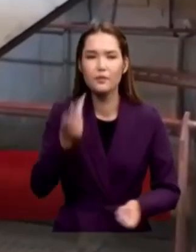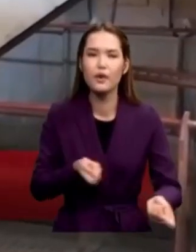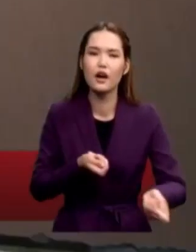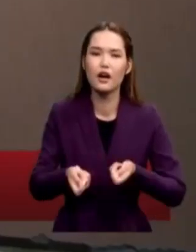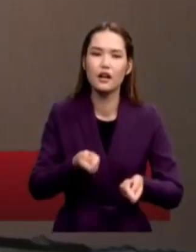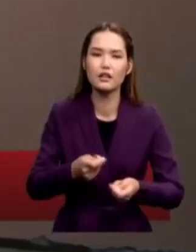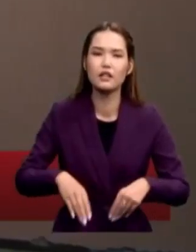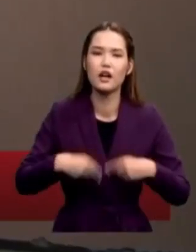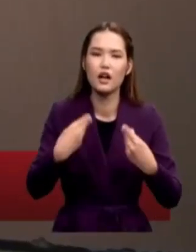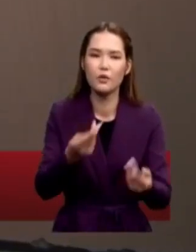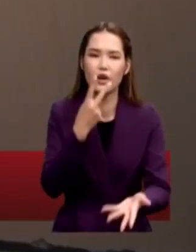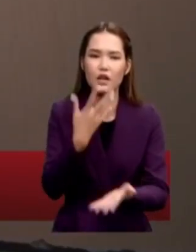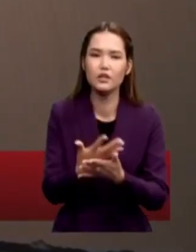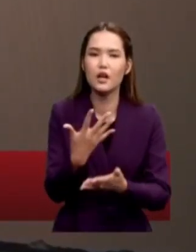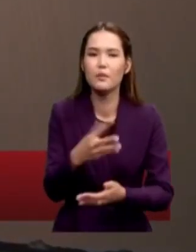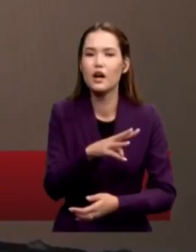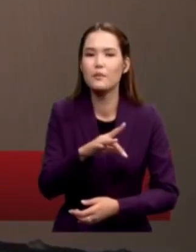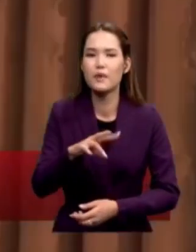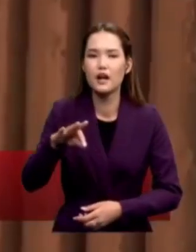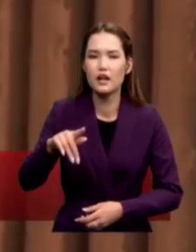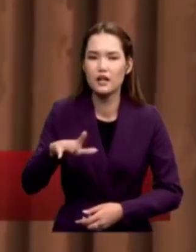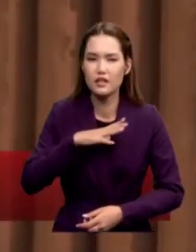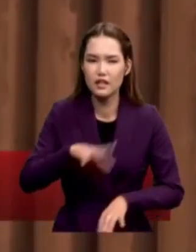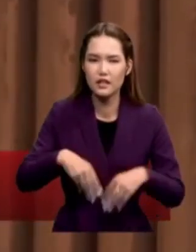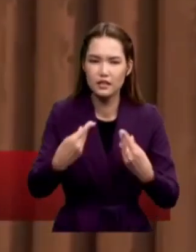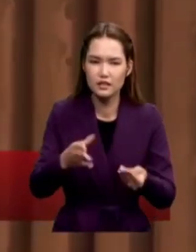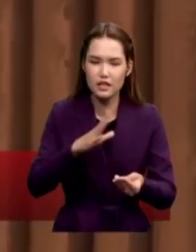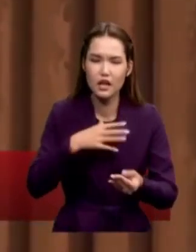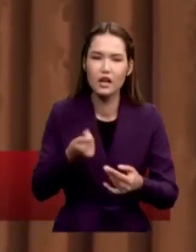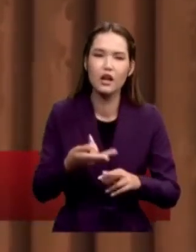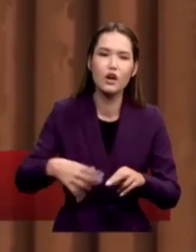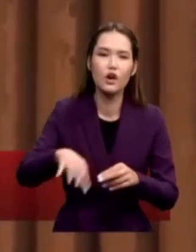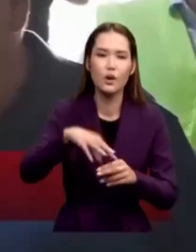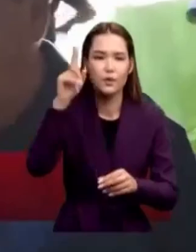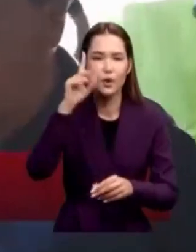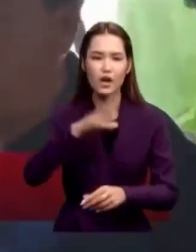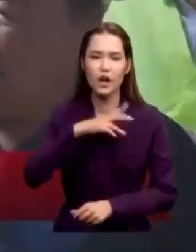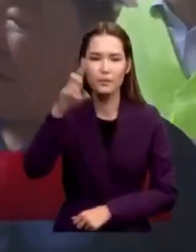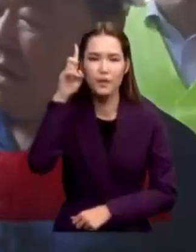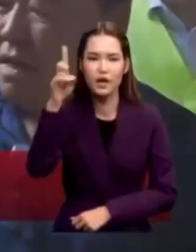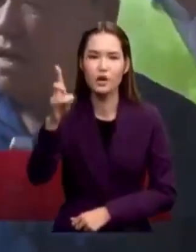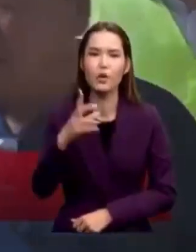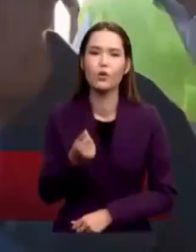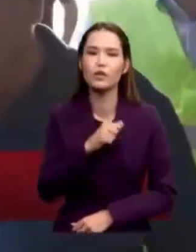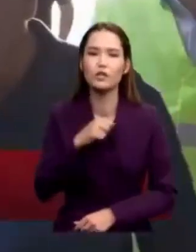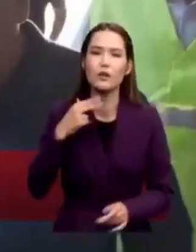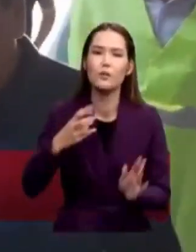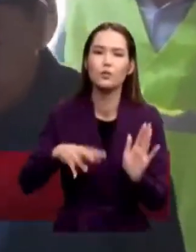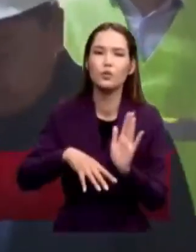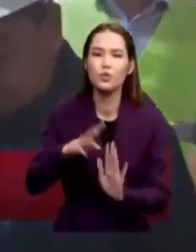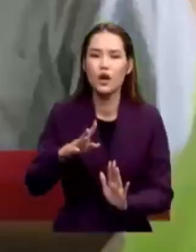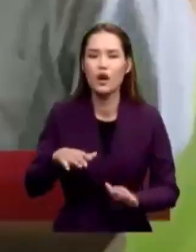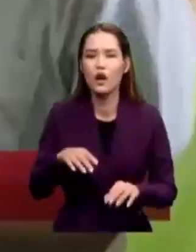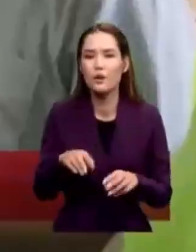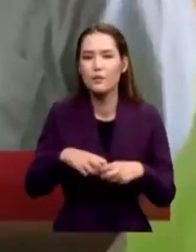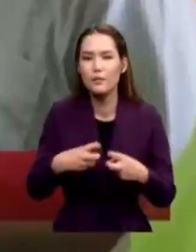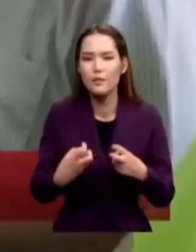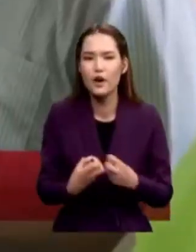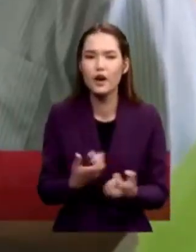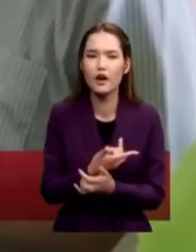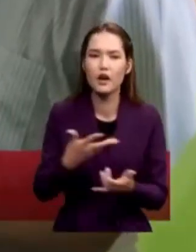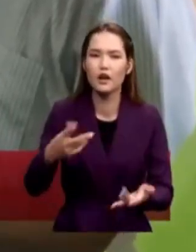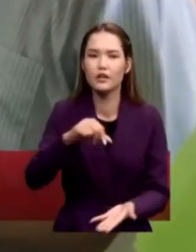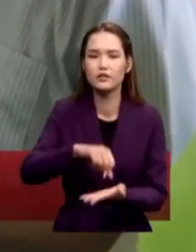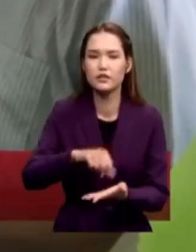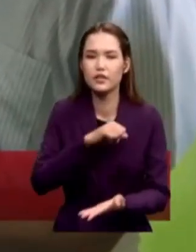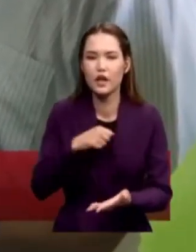правительства выделили почти 5 миллиардов тенге. При этом эксперты отмечают, государство не самый лучший менеджер. Проблемный объект, находящийся